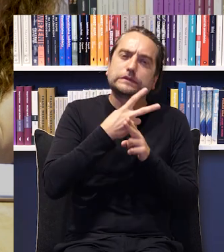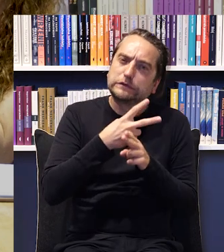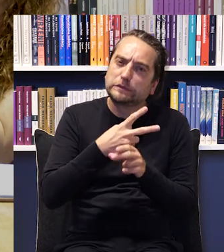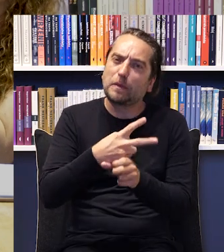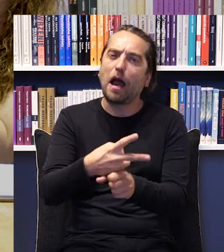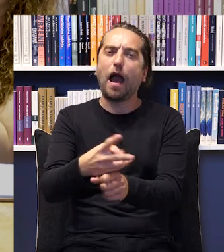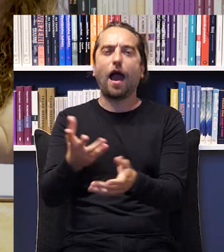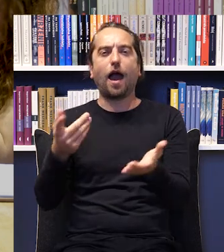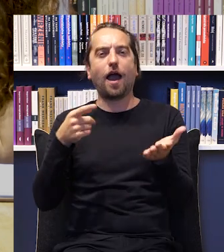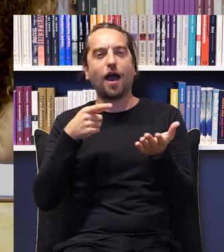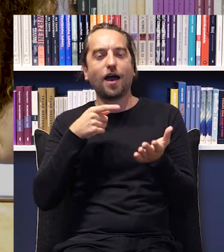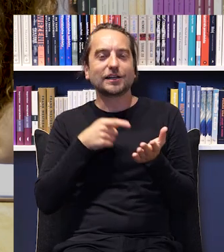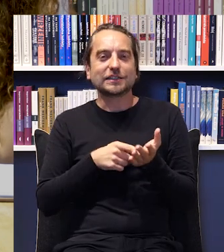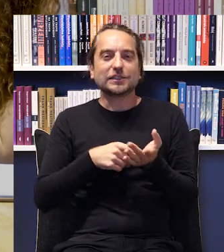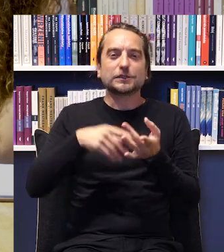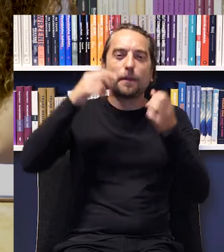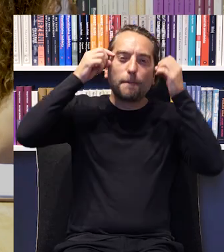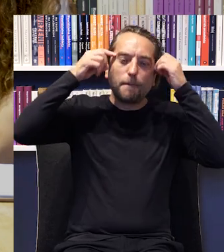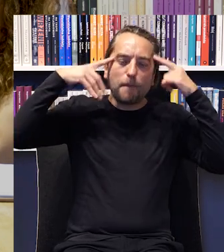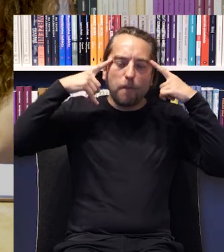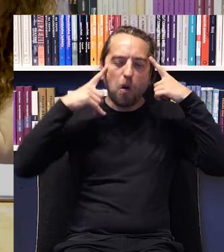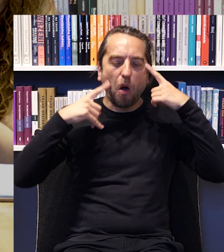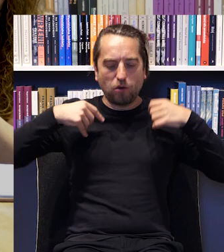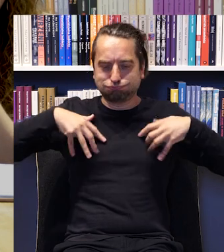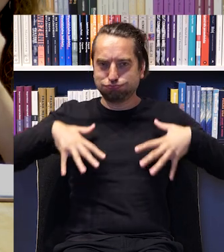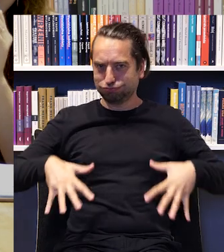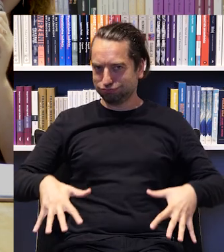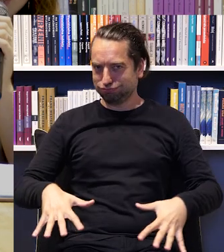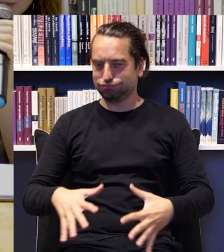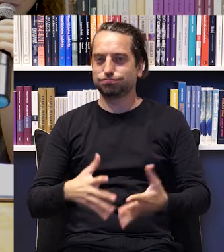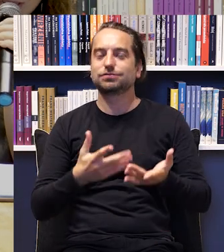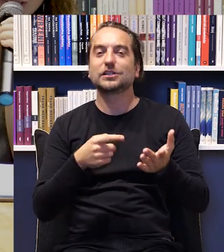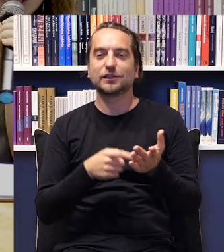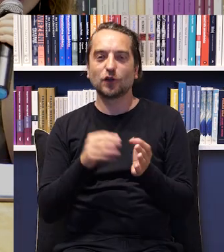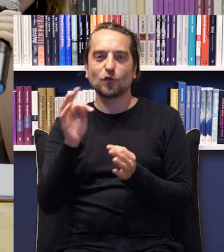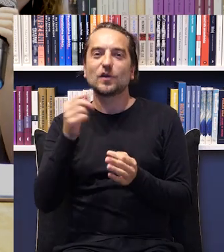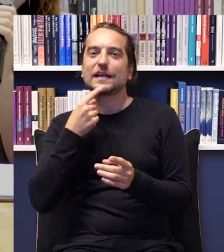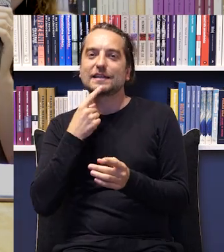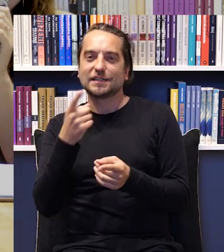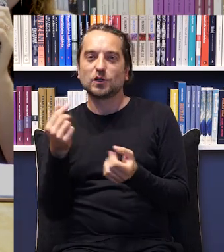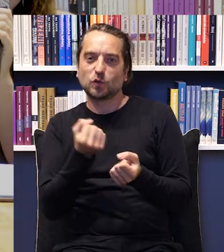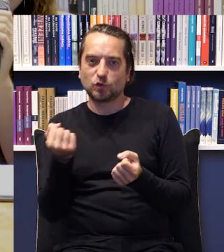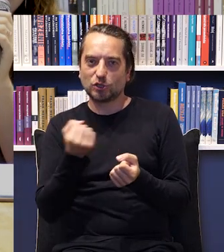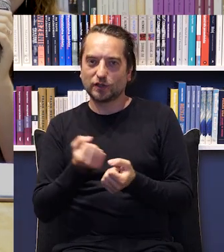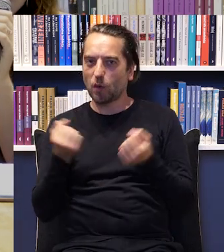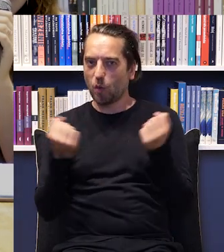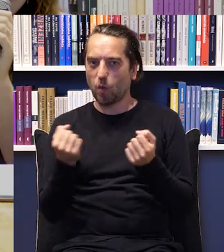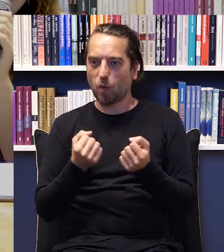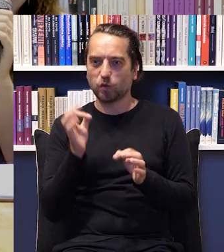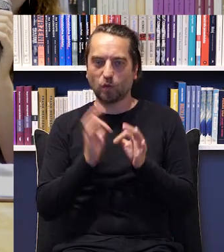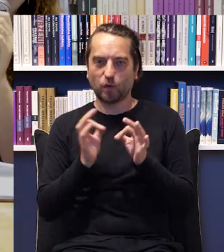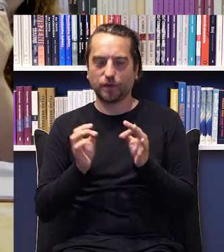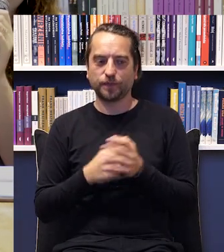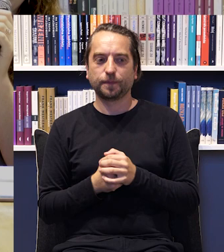upalnym, spływającym potem. Ten twój język jest niezwykle sugestywny. I też w tym